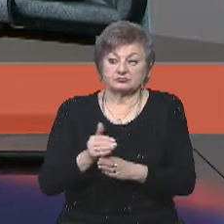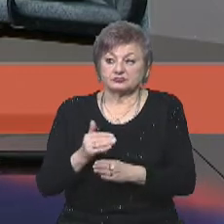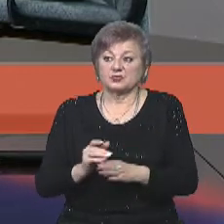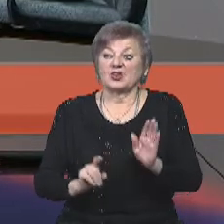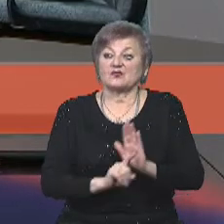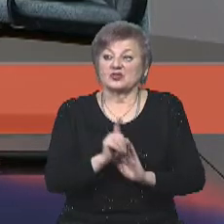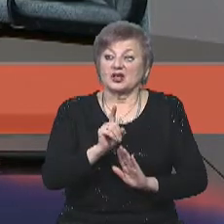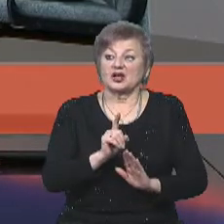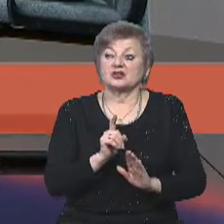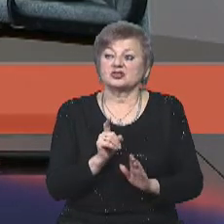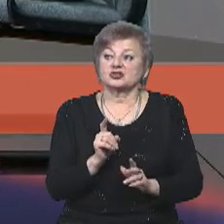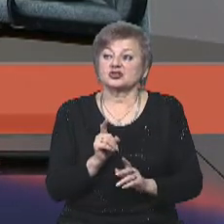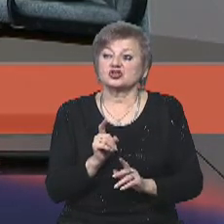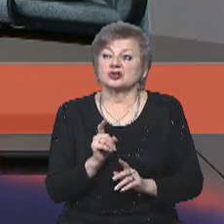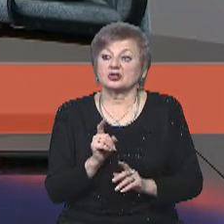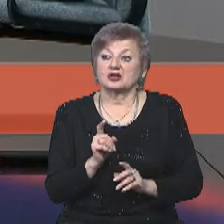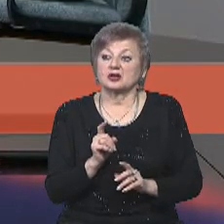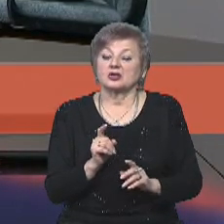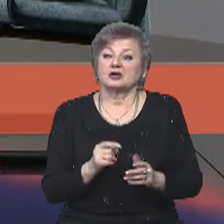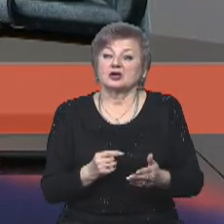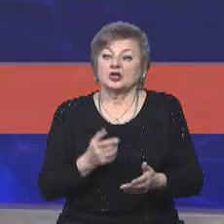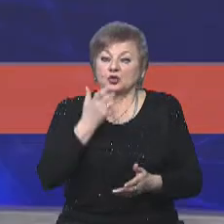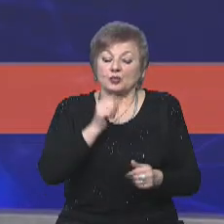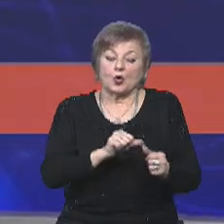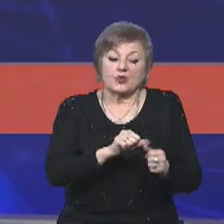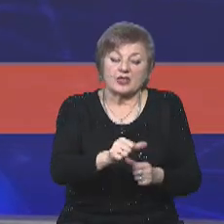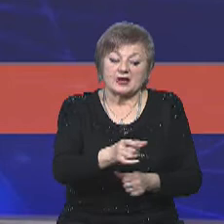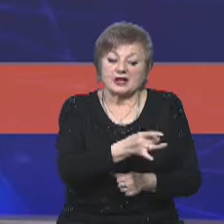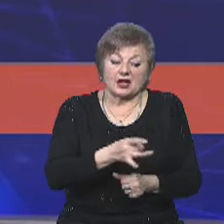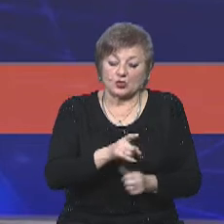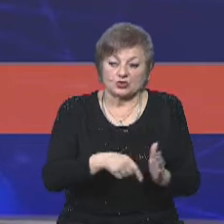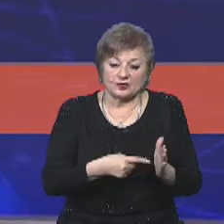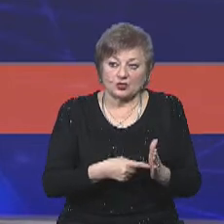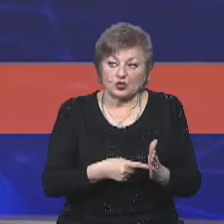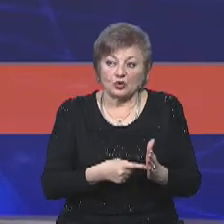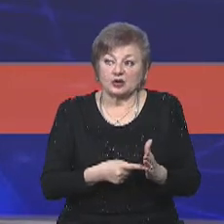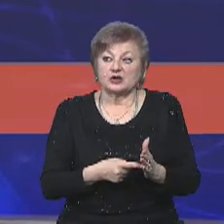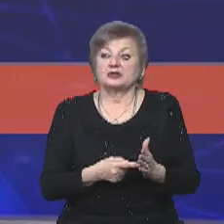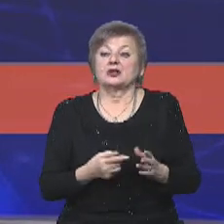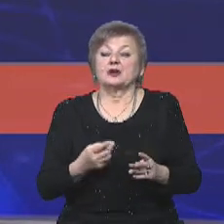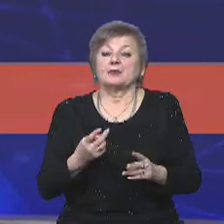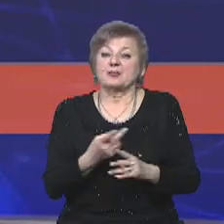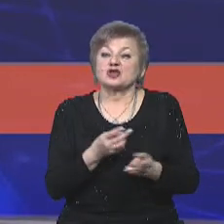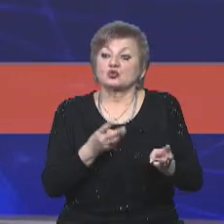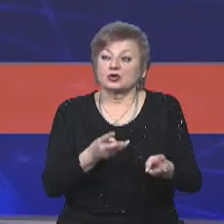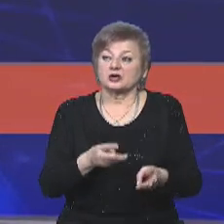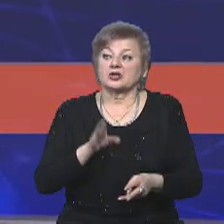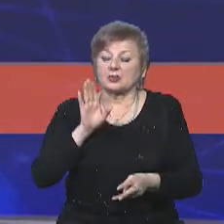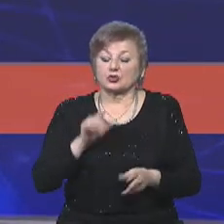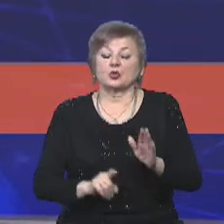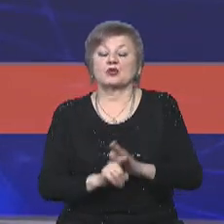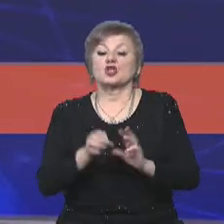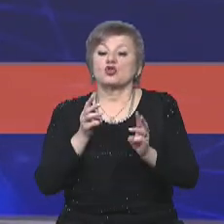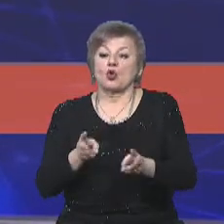Сначала запускались гидравлические режимы на отдельных районах города без запуска котельных. Потом запустили котельные,